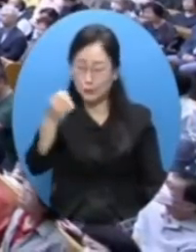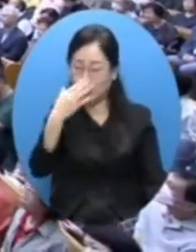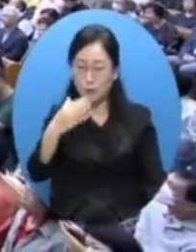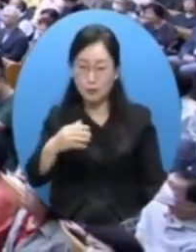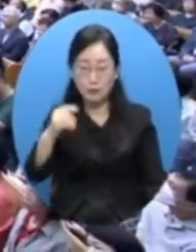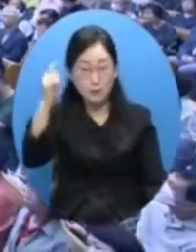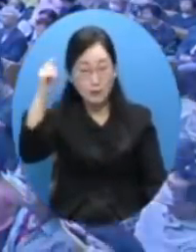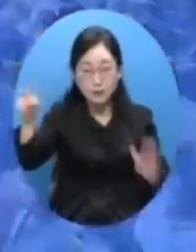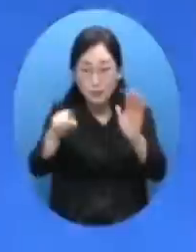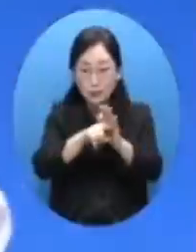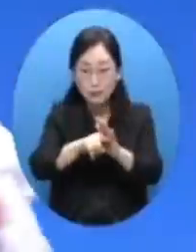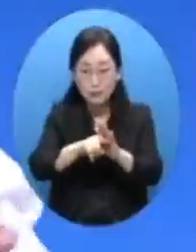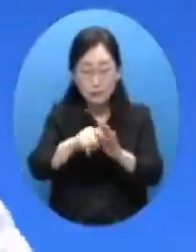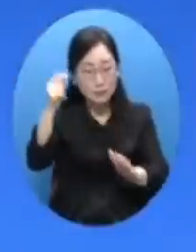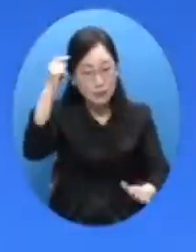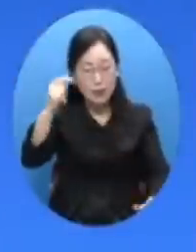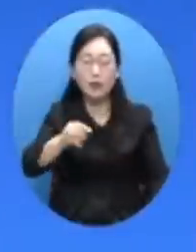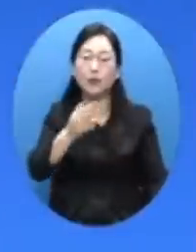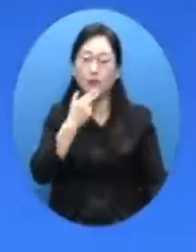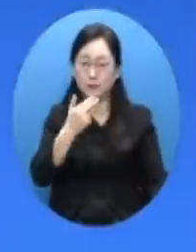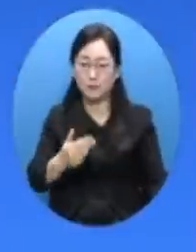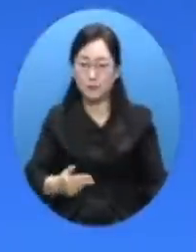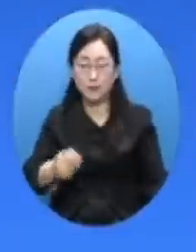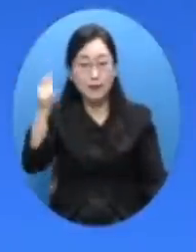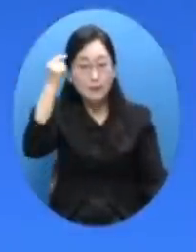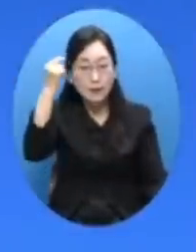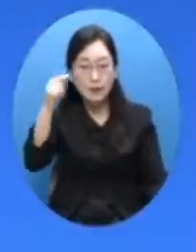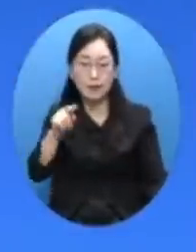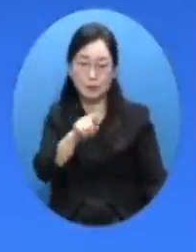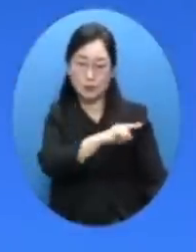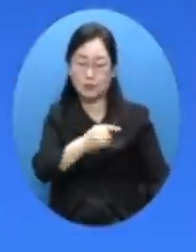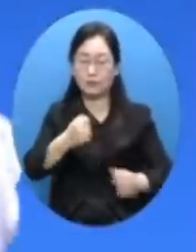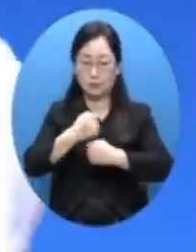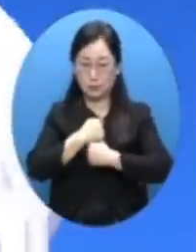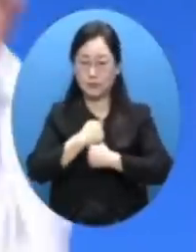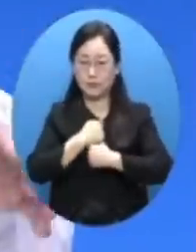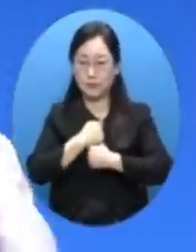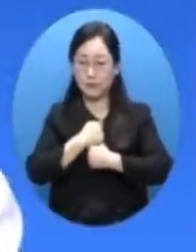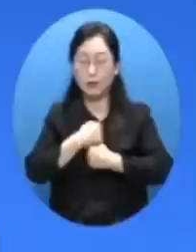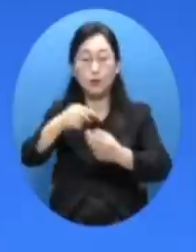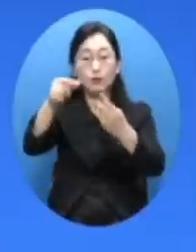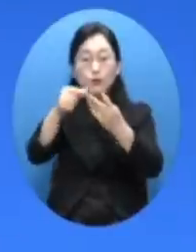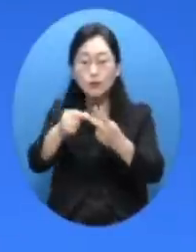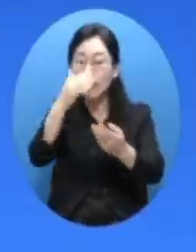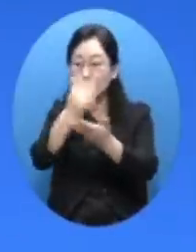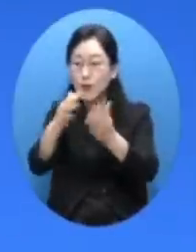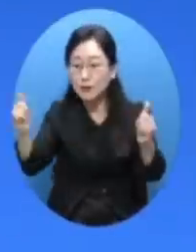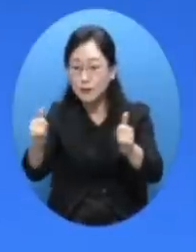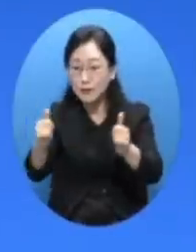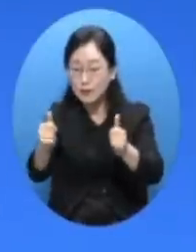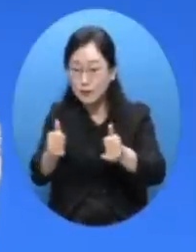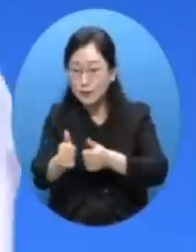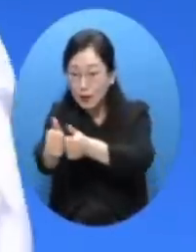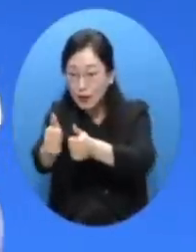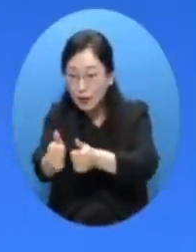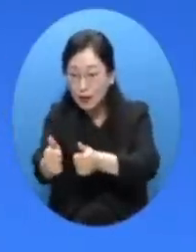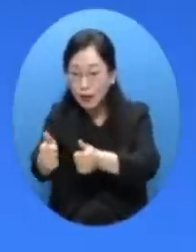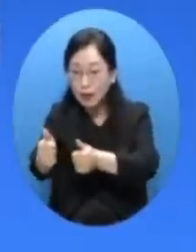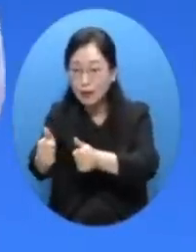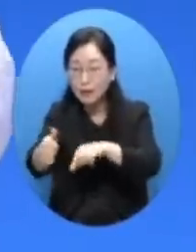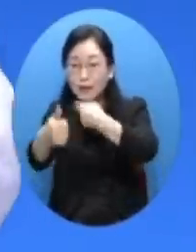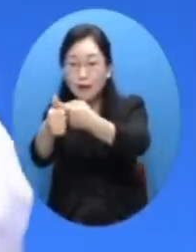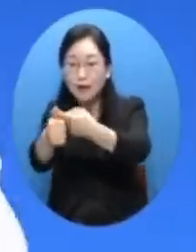생각에 자리 잡지 않게 하는 것입니다. 생각을 먼저 지켜야 됩니다. 그리고 죄인들의 길에 서면 안 됩니다. 죄인들의